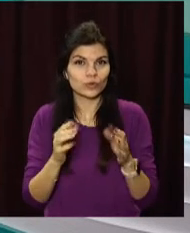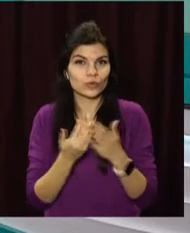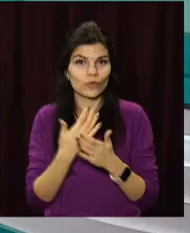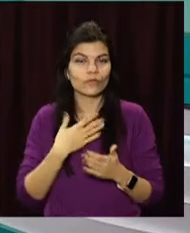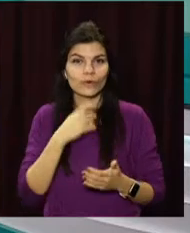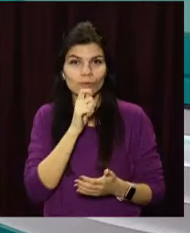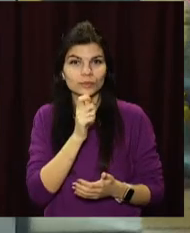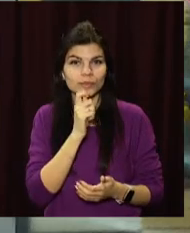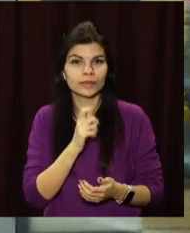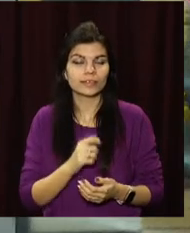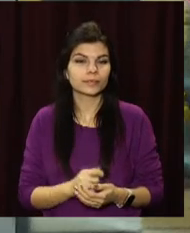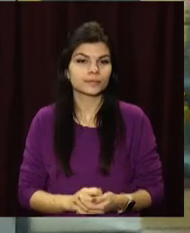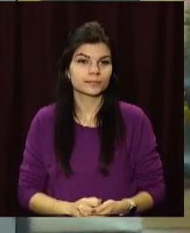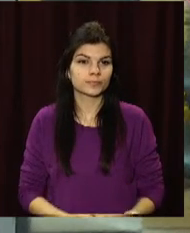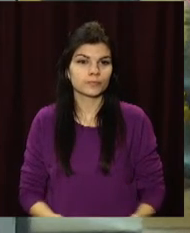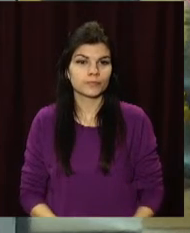наші кореспонденти.